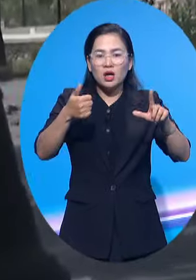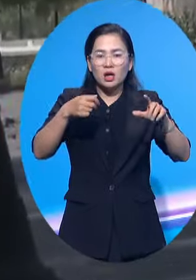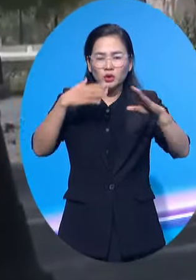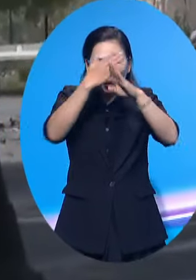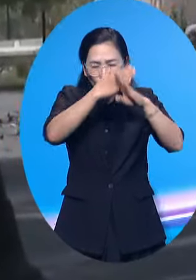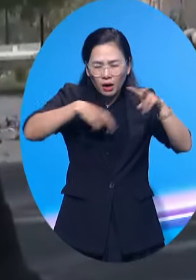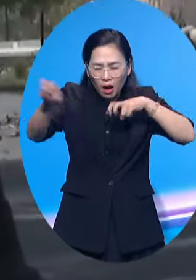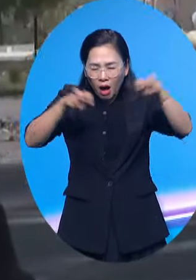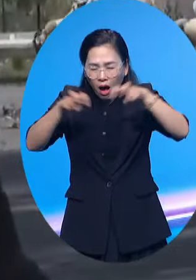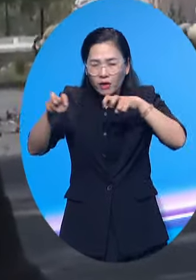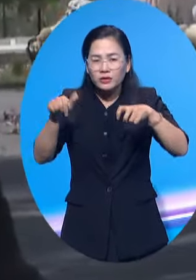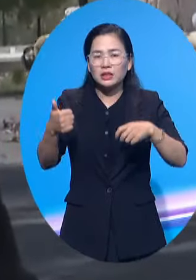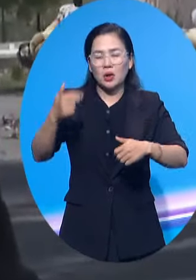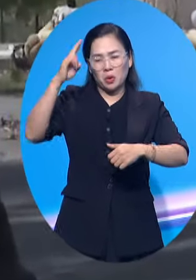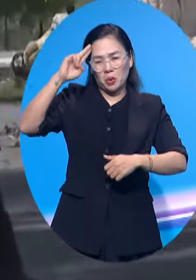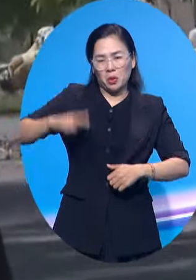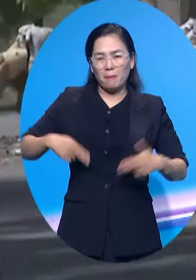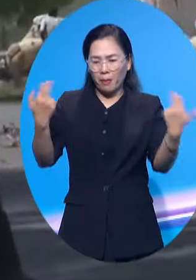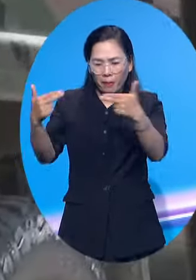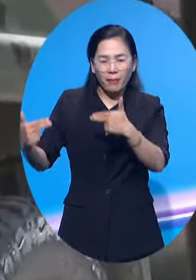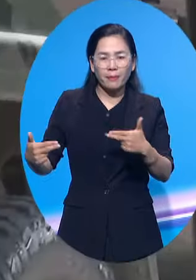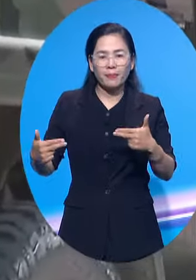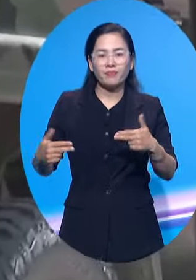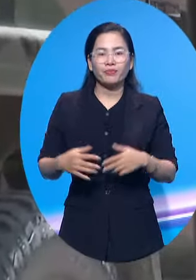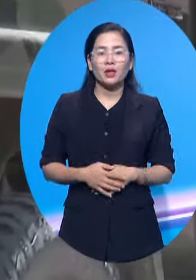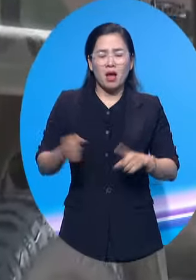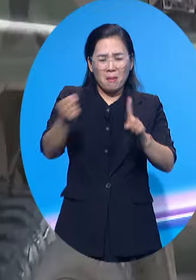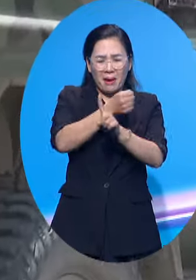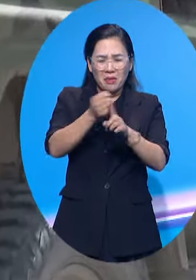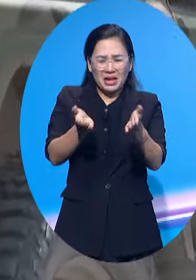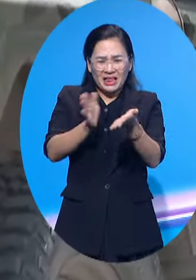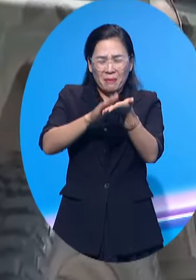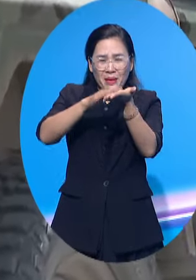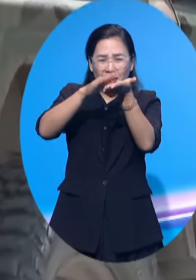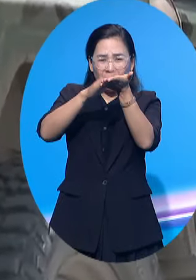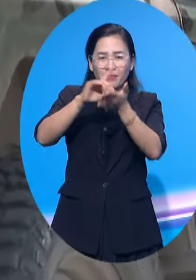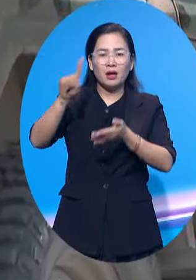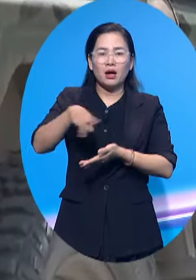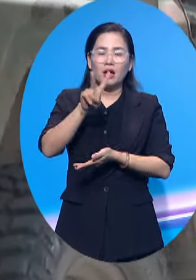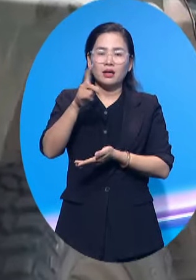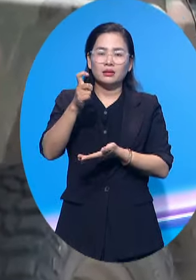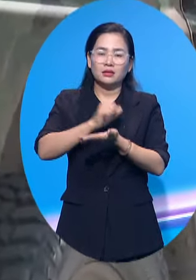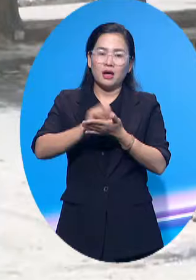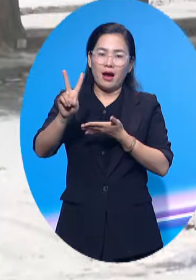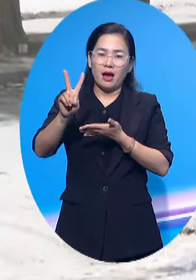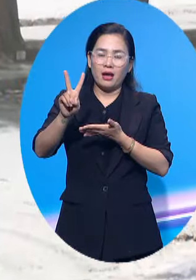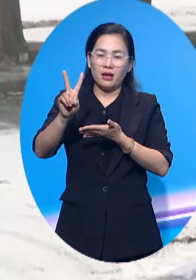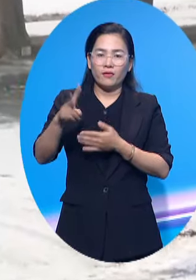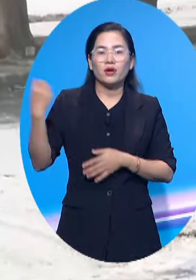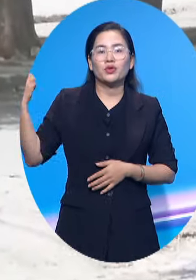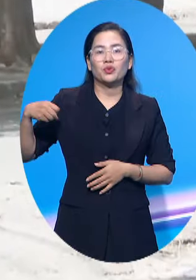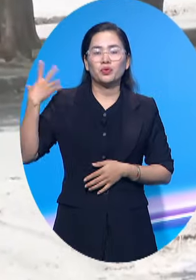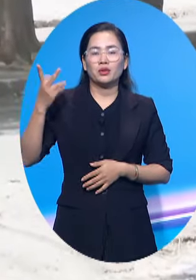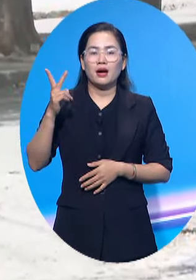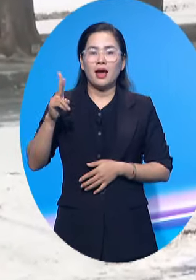khu vực khi cuộc đấu súng dữ dội diễn ra. Bạo lực leo thang ở Haiti kể từ ngày 29 tháng 2 buộc Thủ tướng Ariel